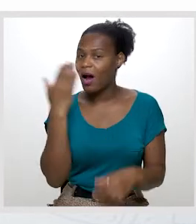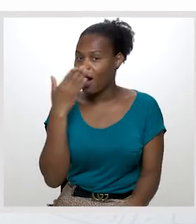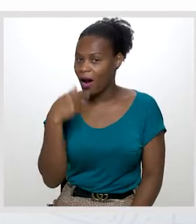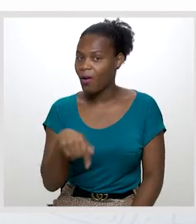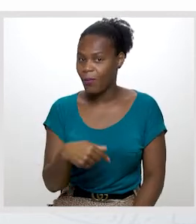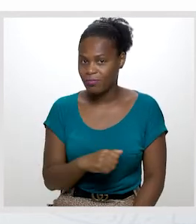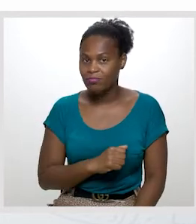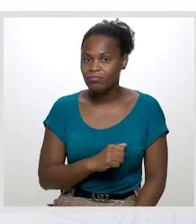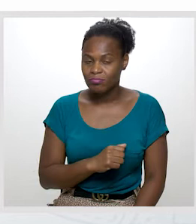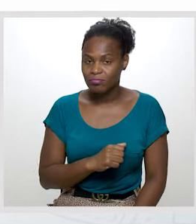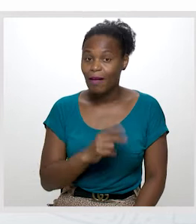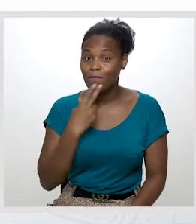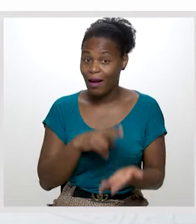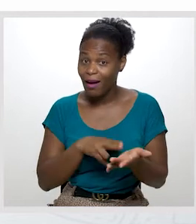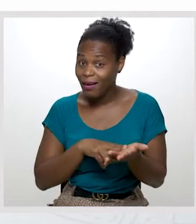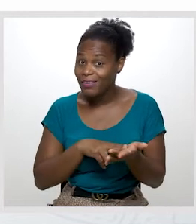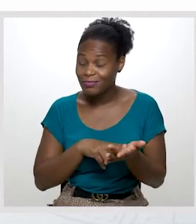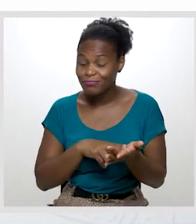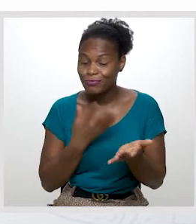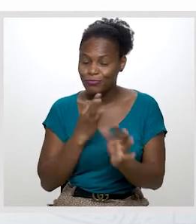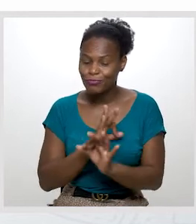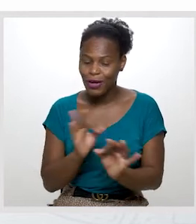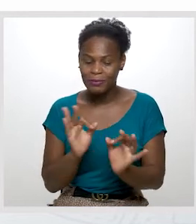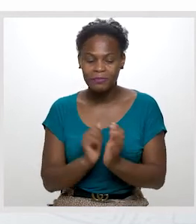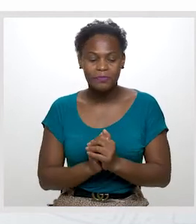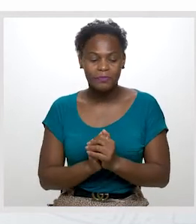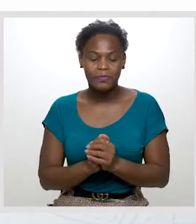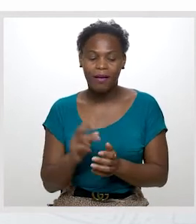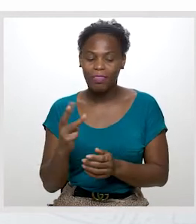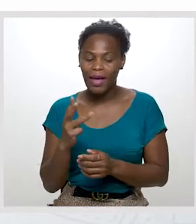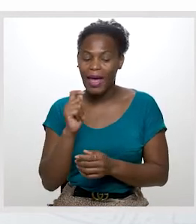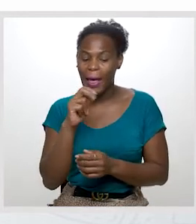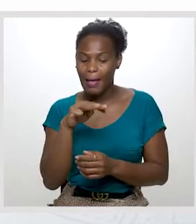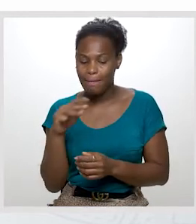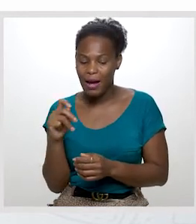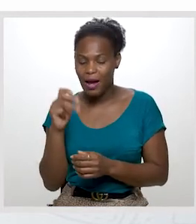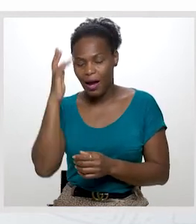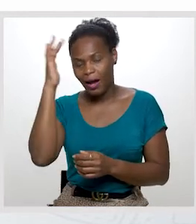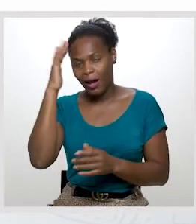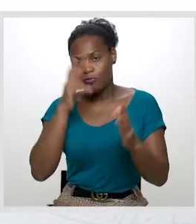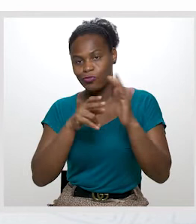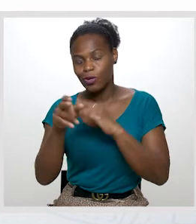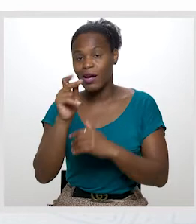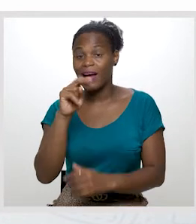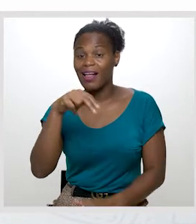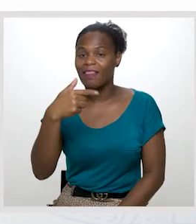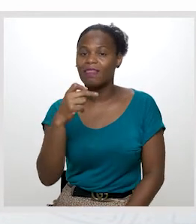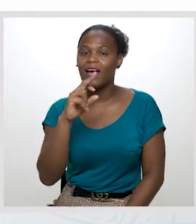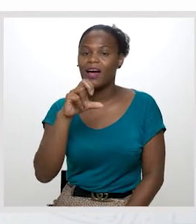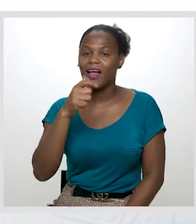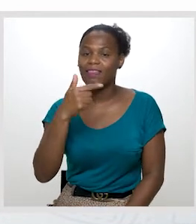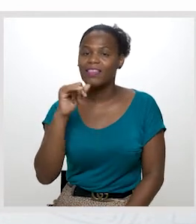découverte, on a aussi des cours. C'est vrai, magnifique. Troisième phrase, Emma rêve d'aller